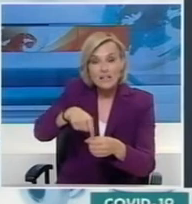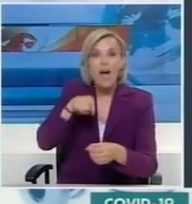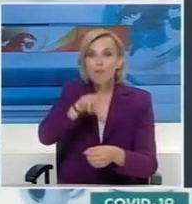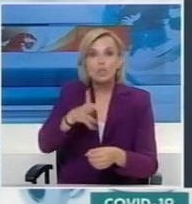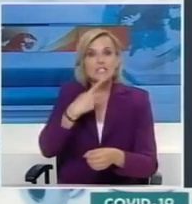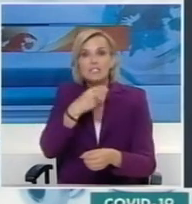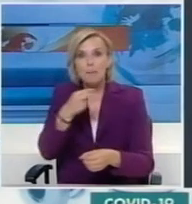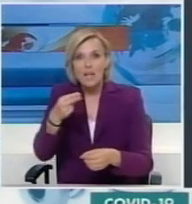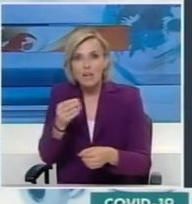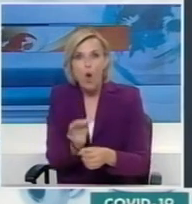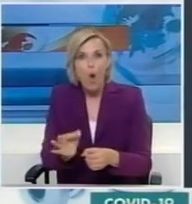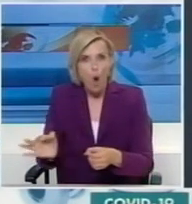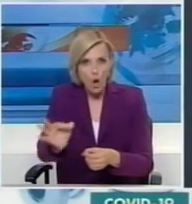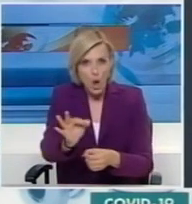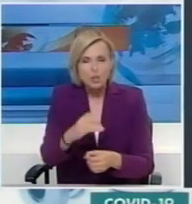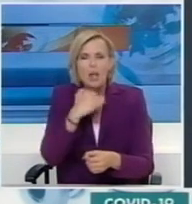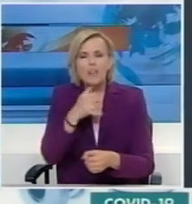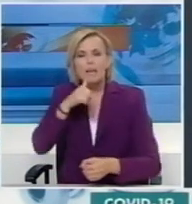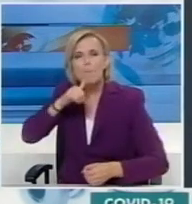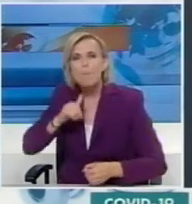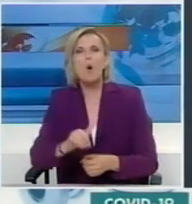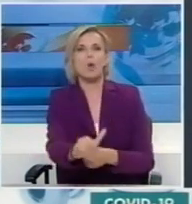υποτροπή της νόσου ή χρόνια λίμωξη.